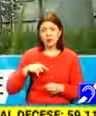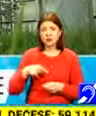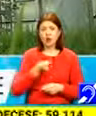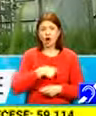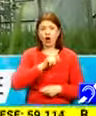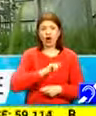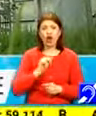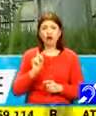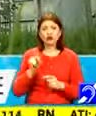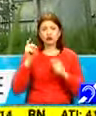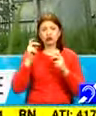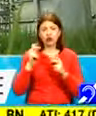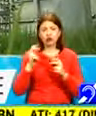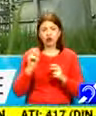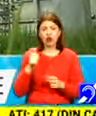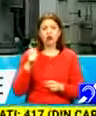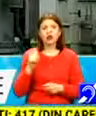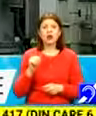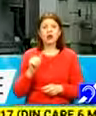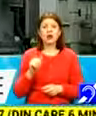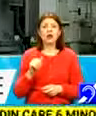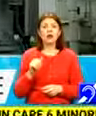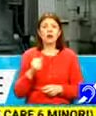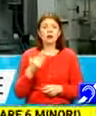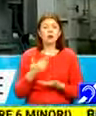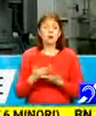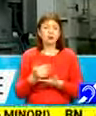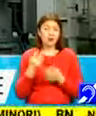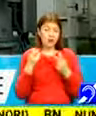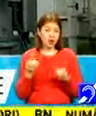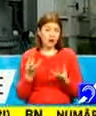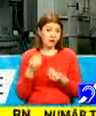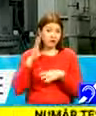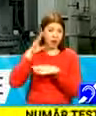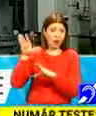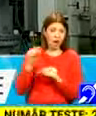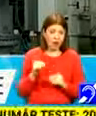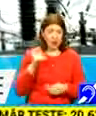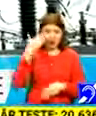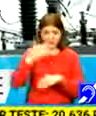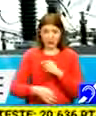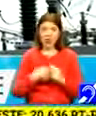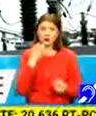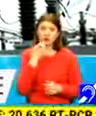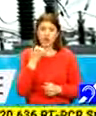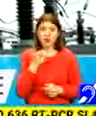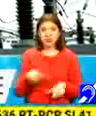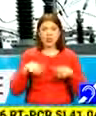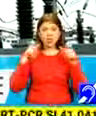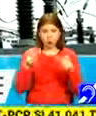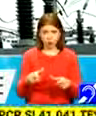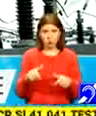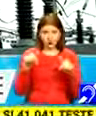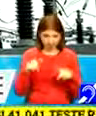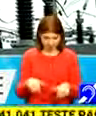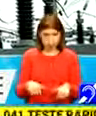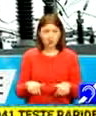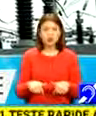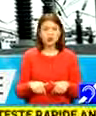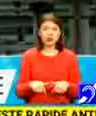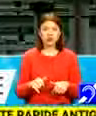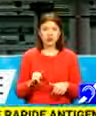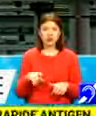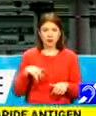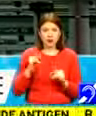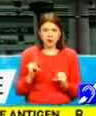control al ANPC al Protecției consumatorilor de altfel informațiile pe care le avem la finalul ședinței de guvern de aici care